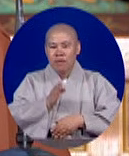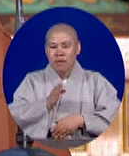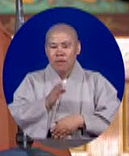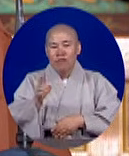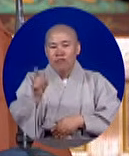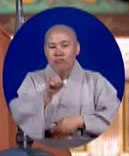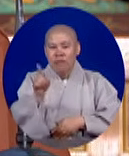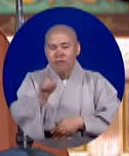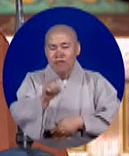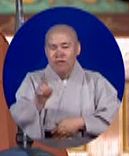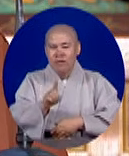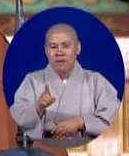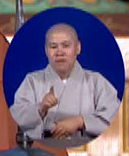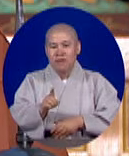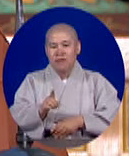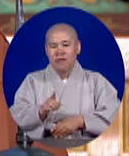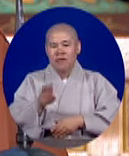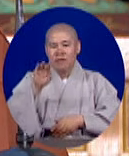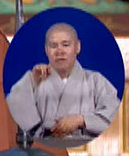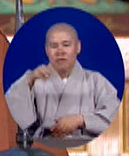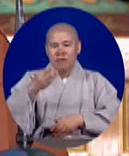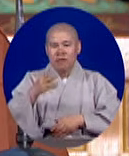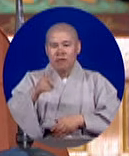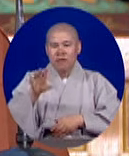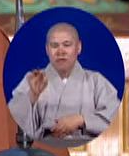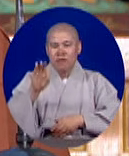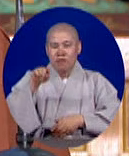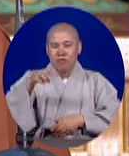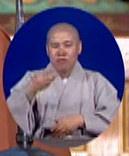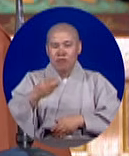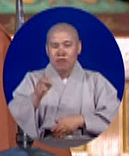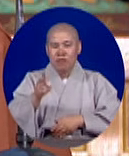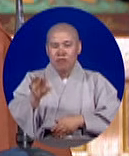뭐가 불생불멸인가? 이 세상에